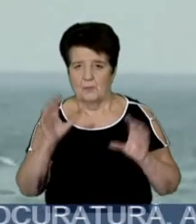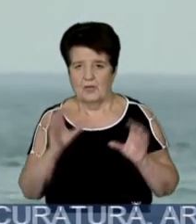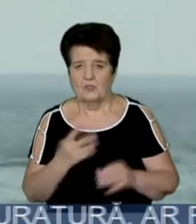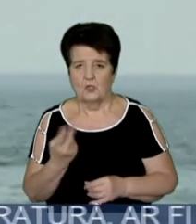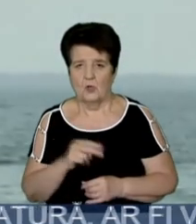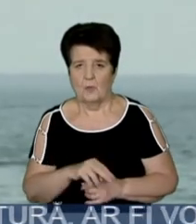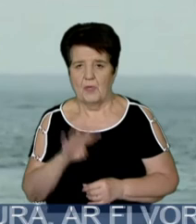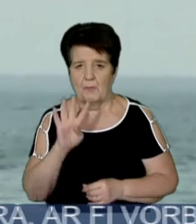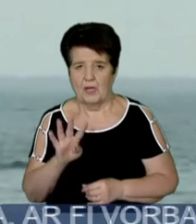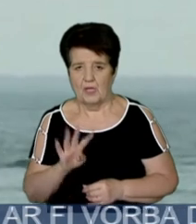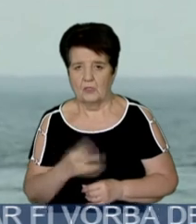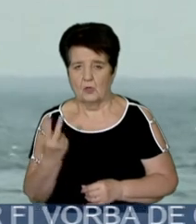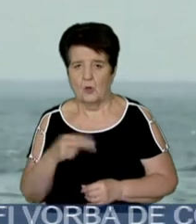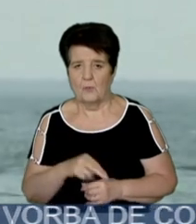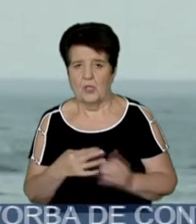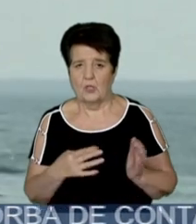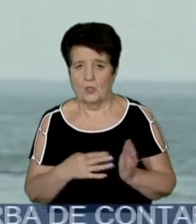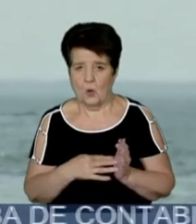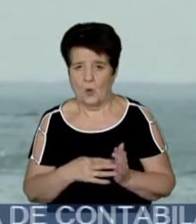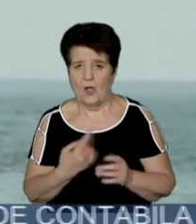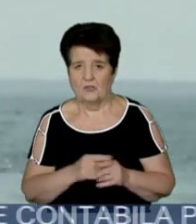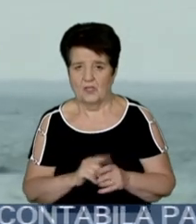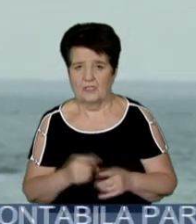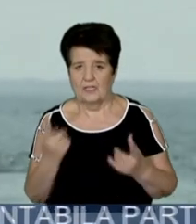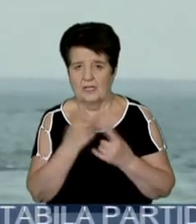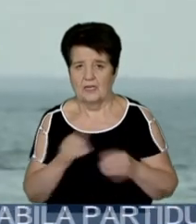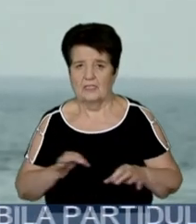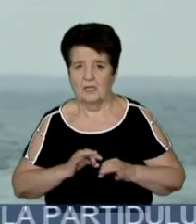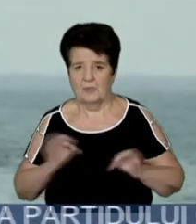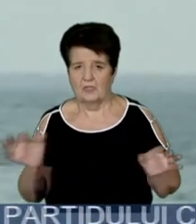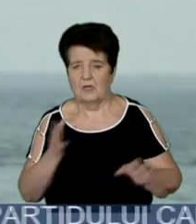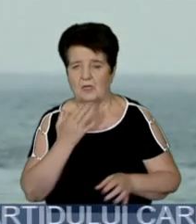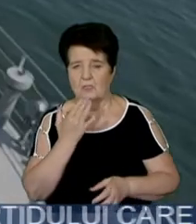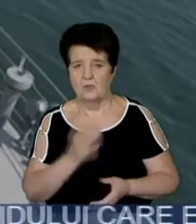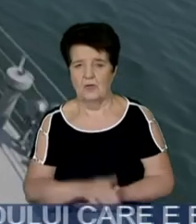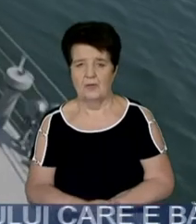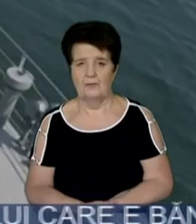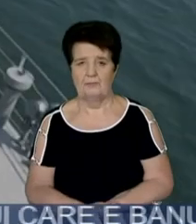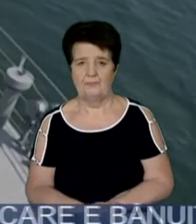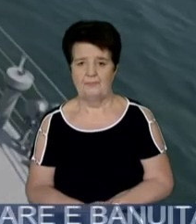2004, iar în anul 2009 această zi a fost declarată sărbătoare națională.